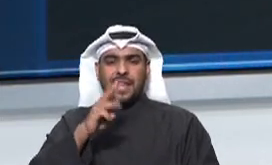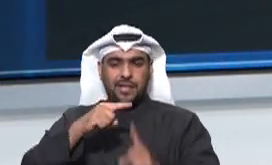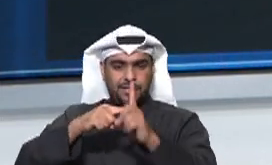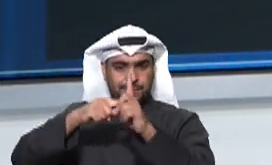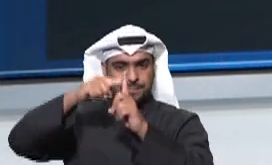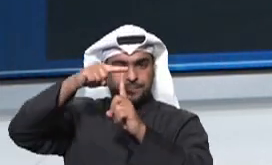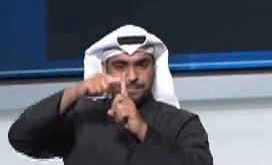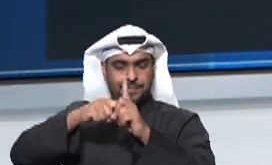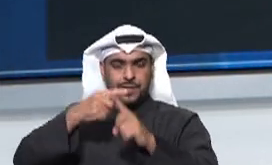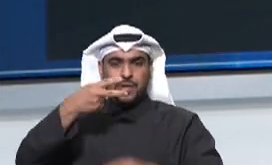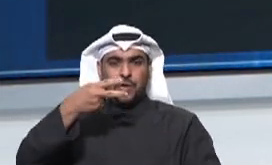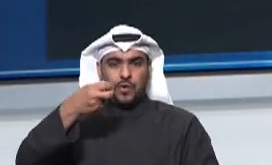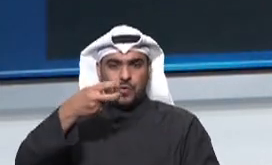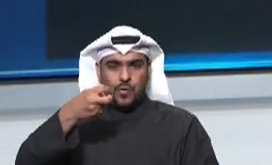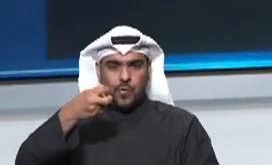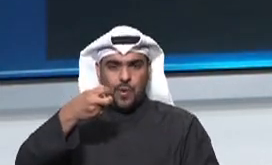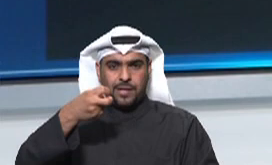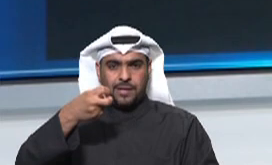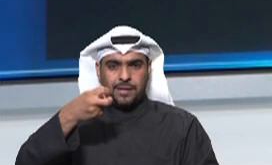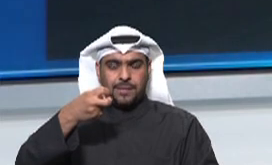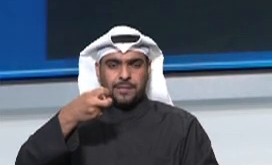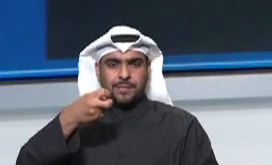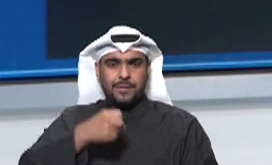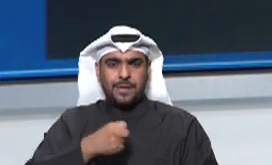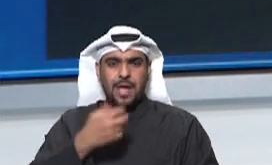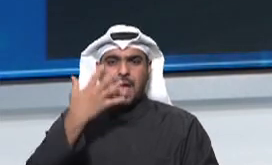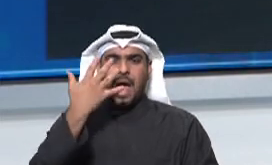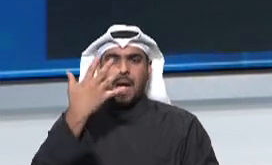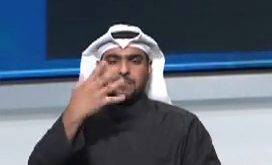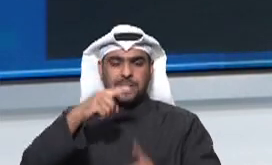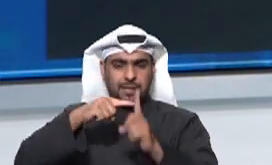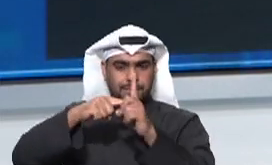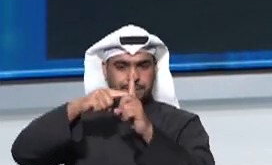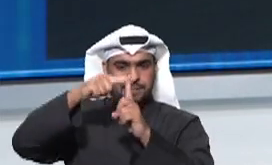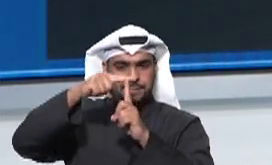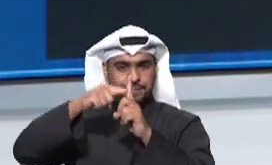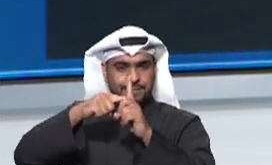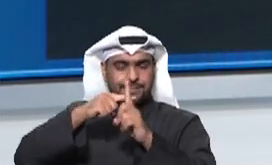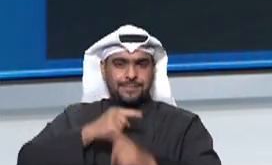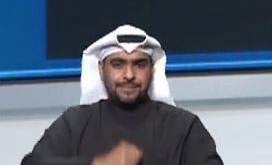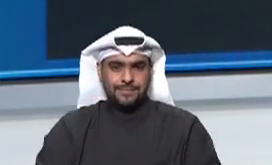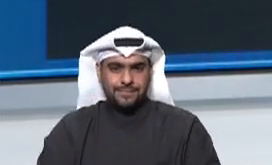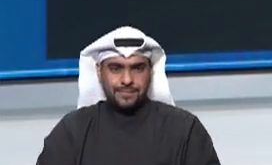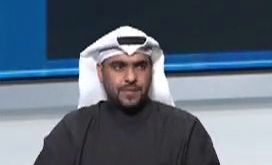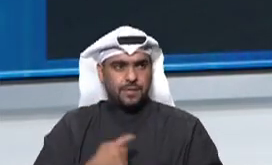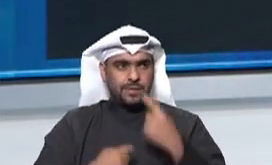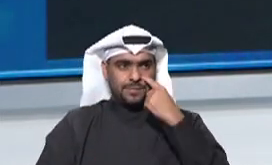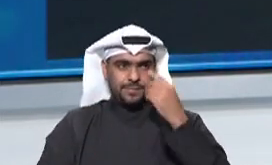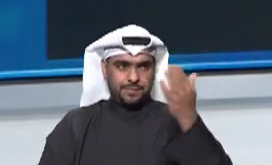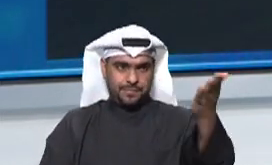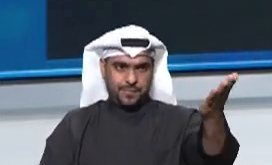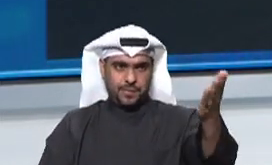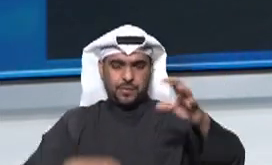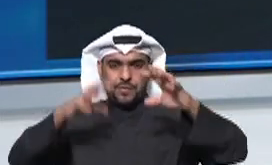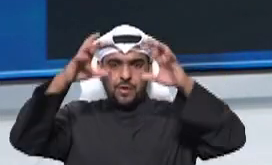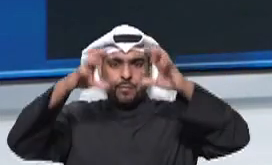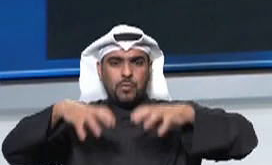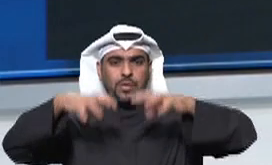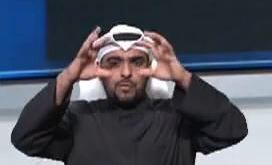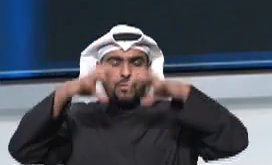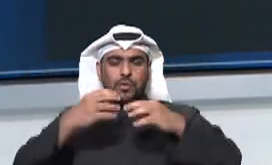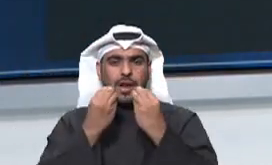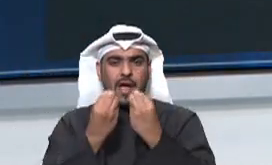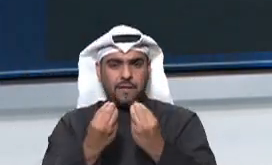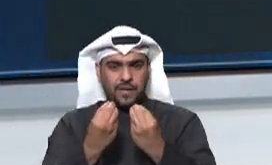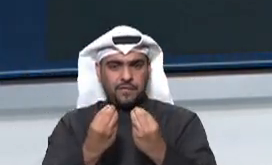مدينة الكويت فوصلت الكمية إلى 5.1، كميات متفاوتة ما بين خفيفة إلى متوسطة وغزيرة